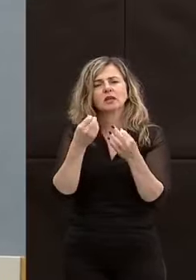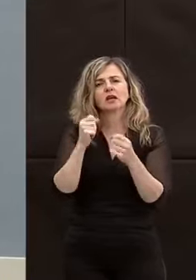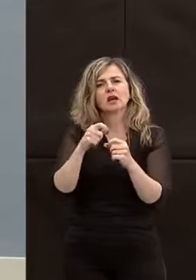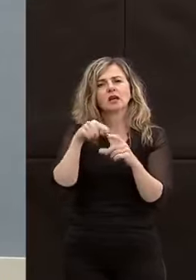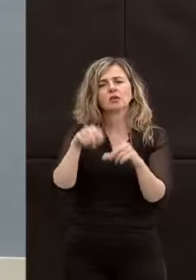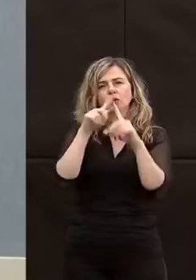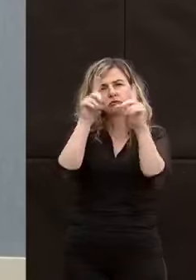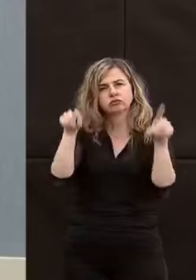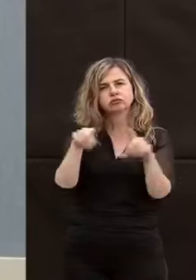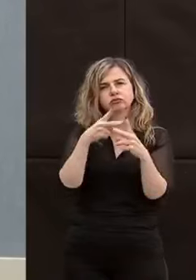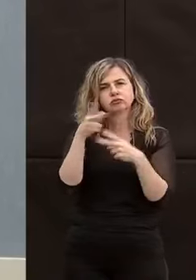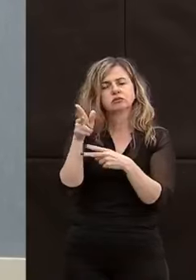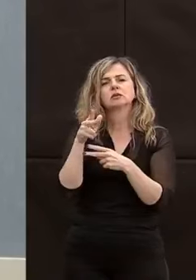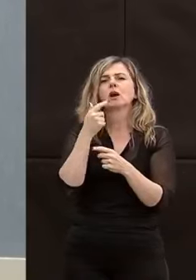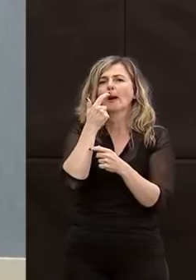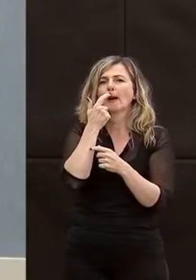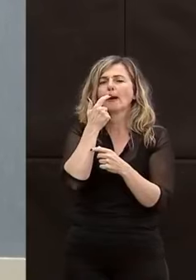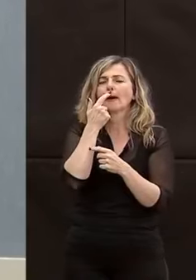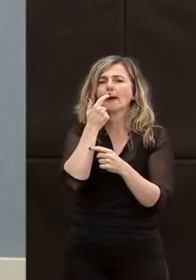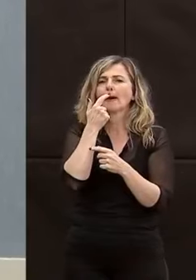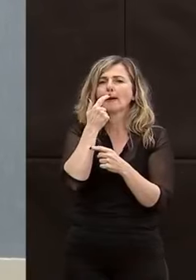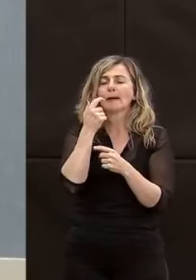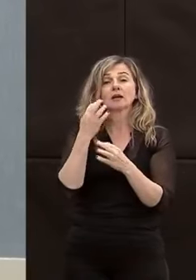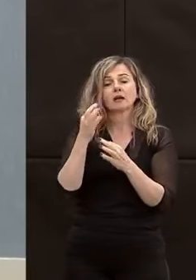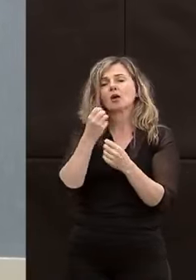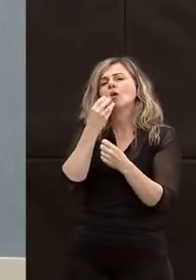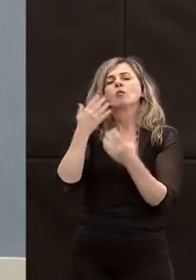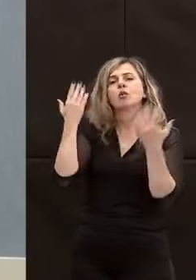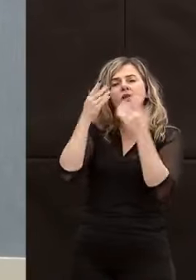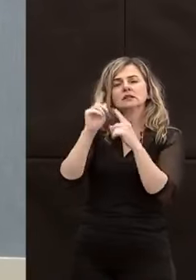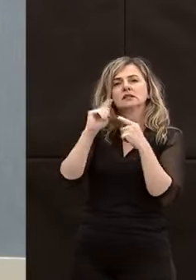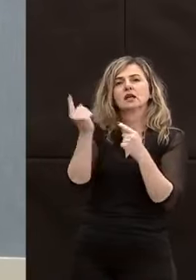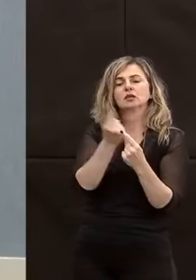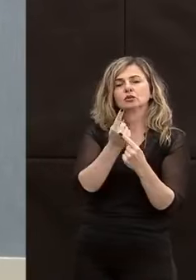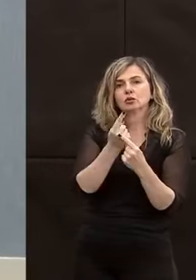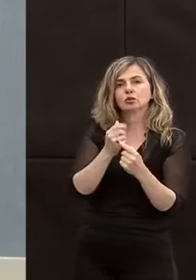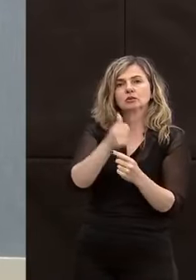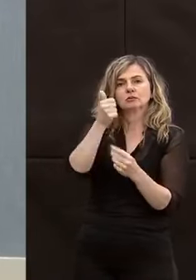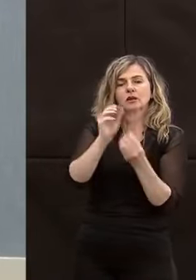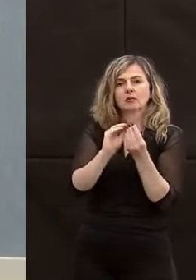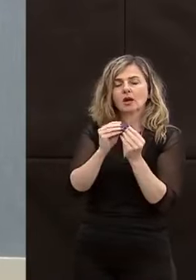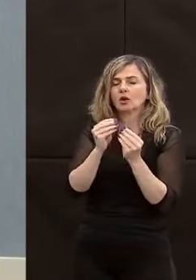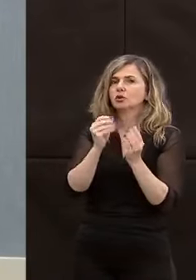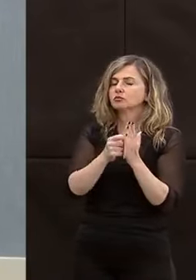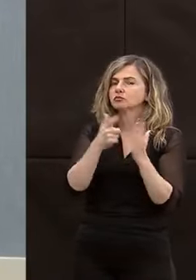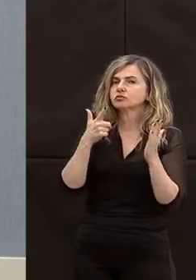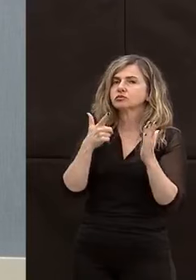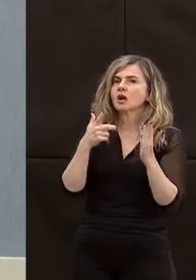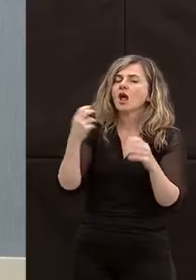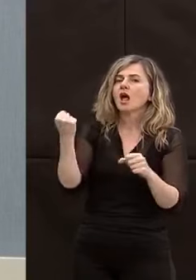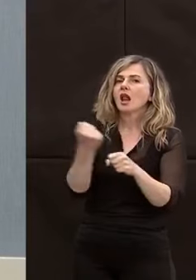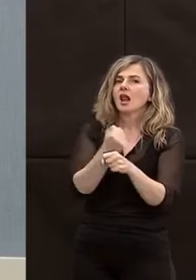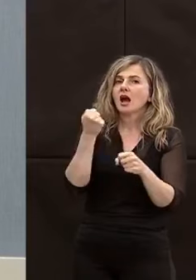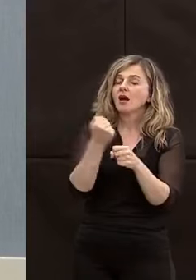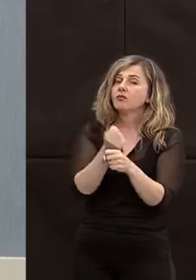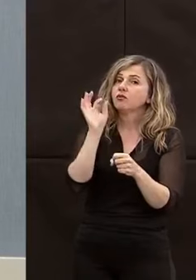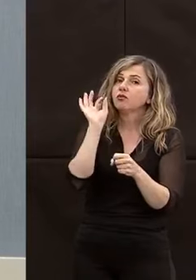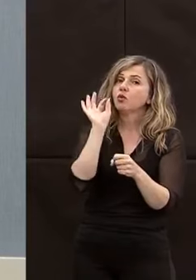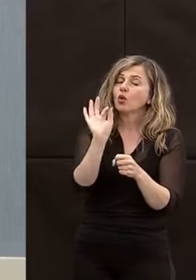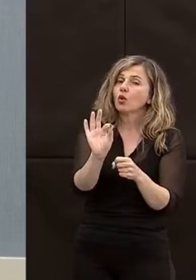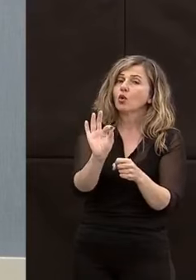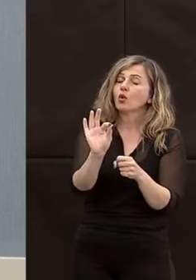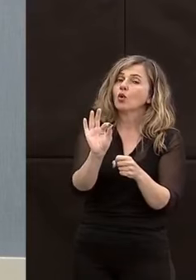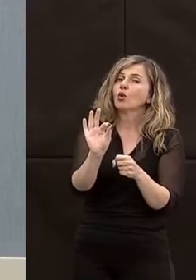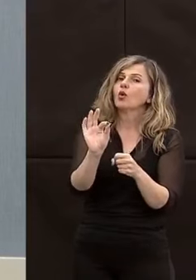simona sera a tutti preme innanzitutto evidenziare come il lavoro riguardante la